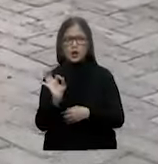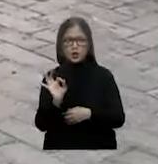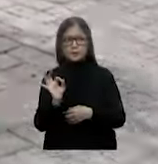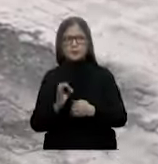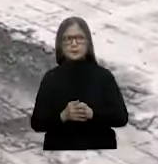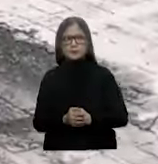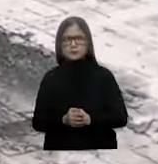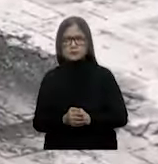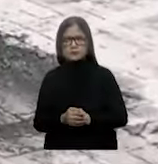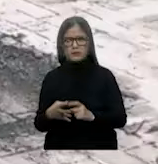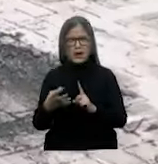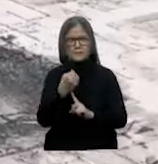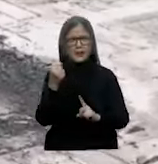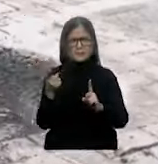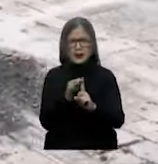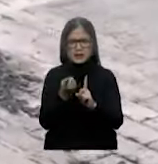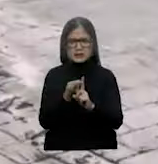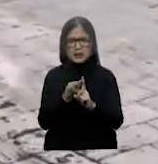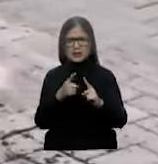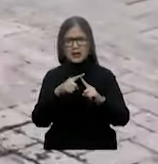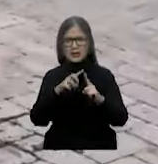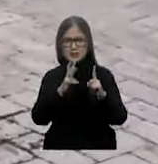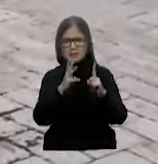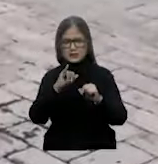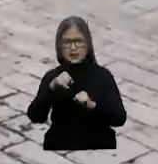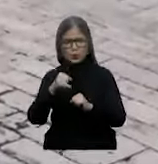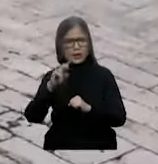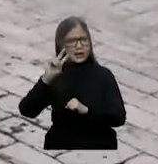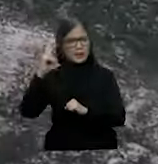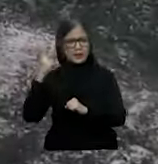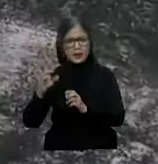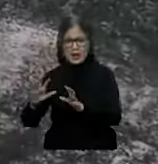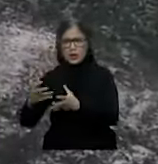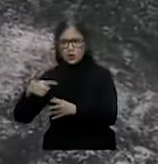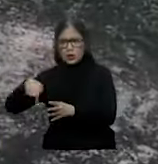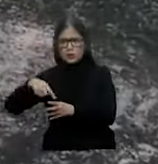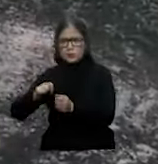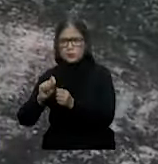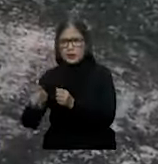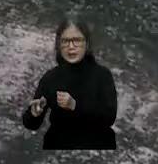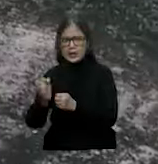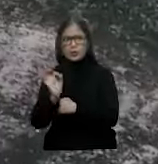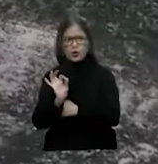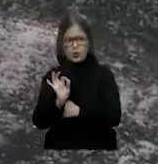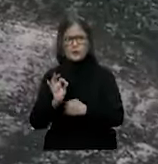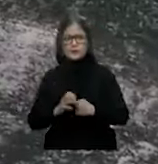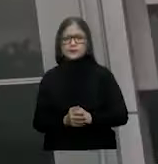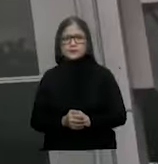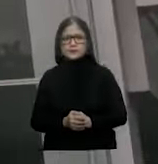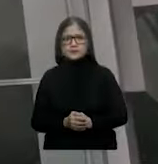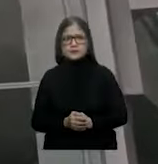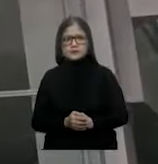Penyitaan mobil terjadi di Jombang, Jawa Timur 13 Januari lalu akibat beberapa anggota ormas yang menunggak pembayaran angsuran.